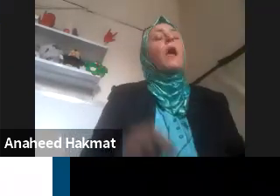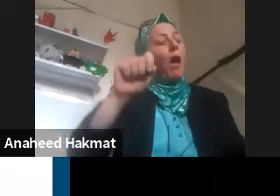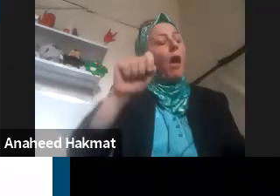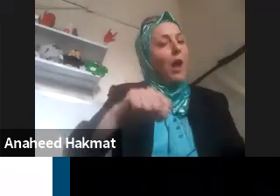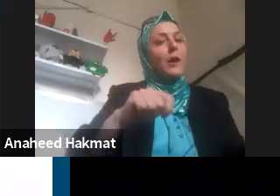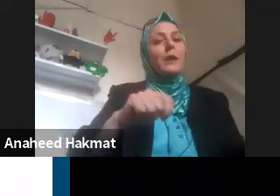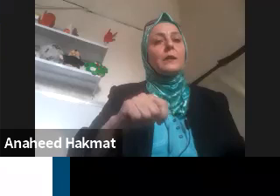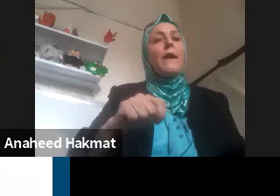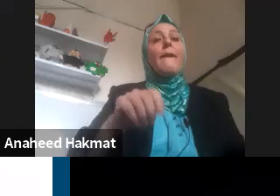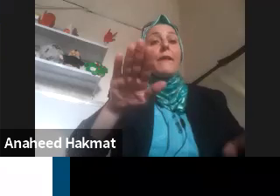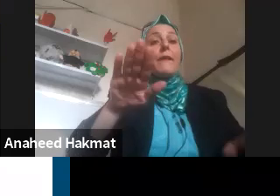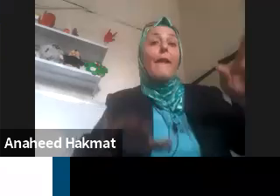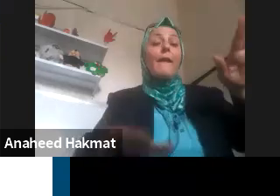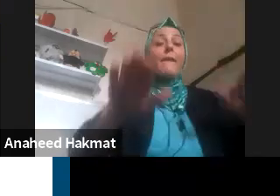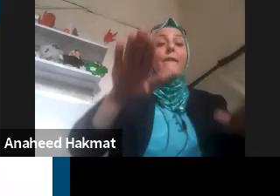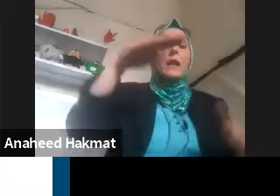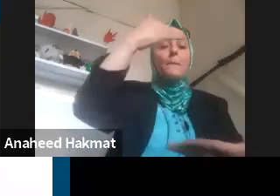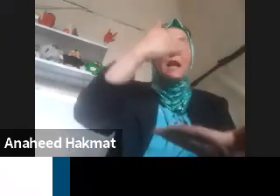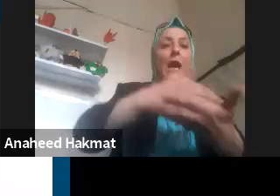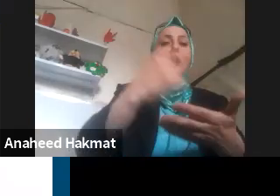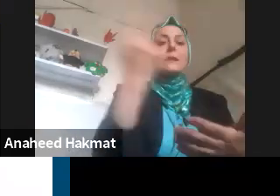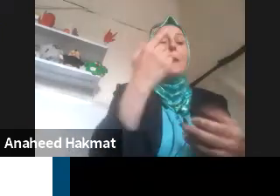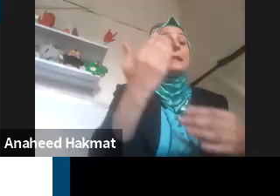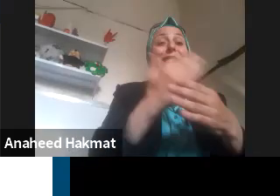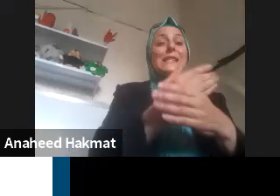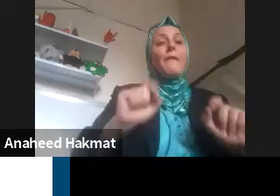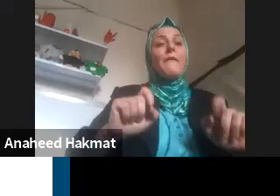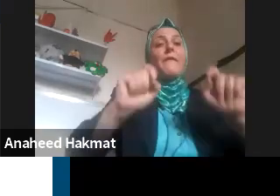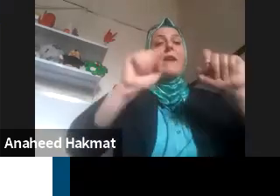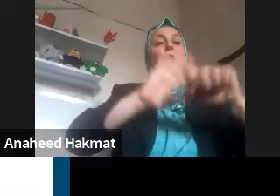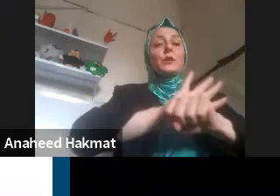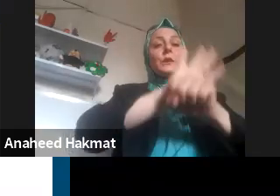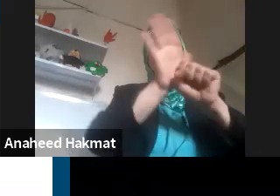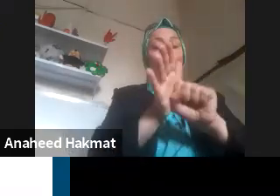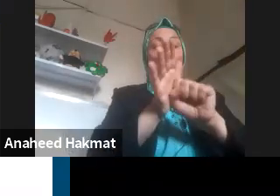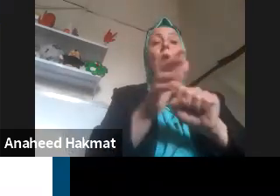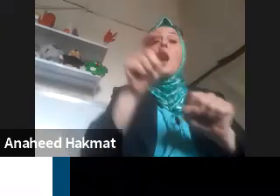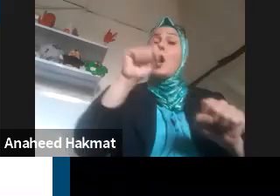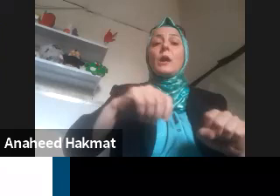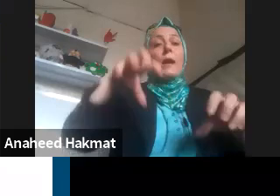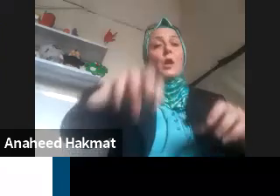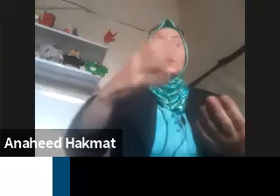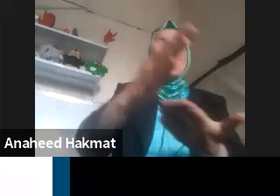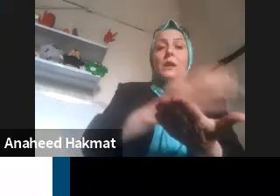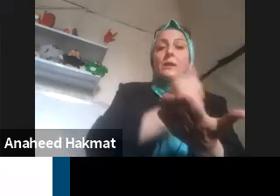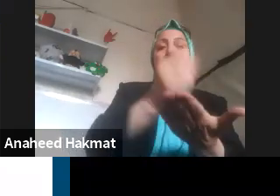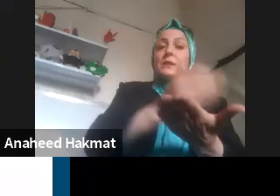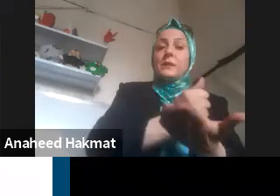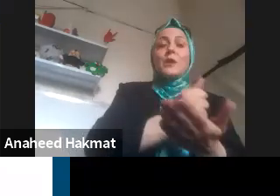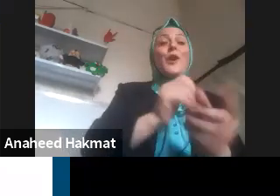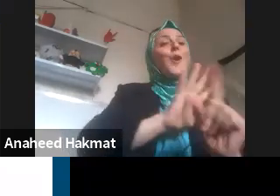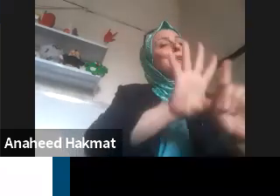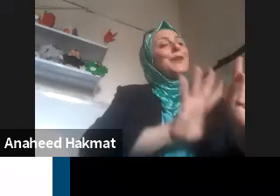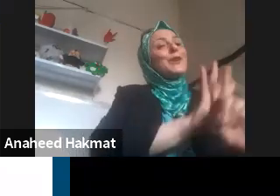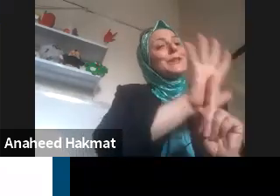عامة بسبب أزمة كورونا والأوضاع الاقتصادية اللي نحن فيها، يلي هو عم بيأثر على وصول مثل ما